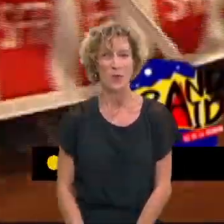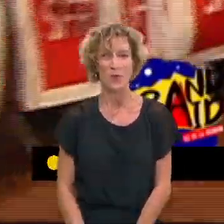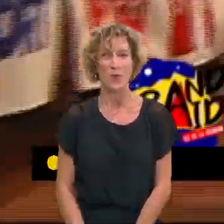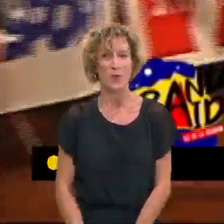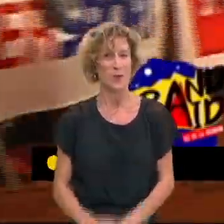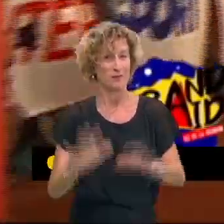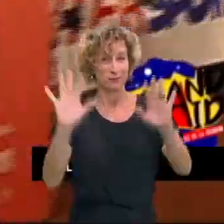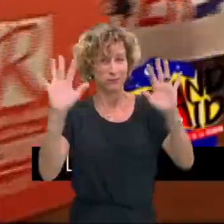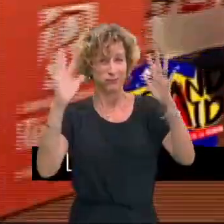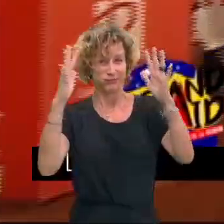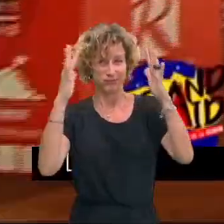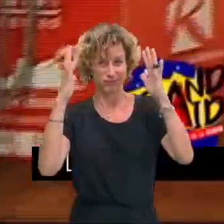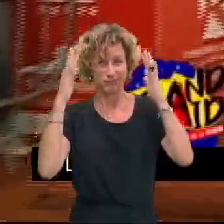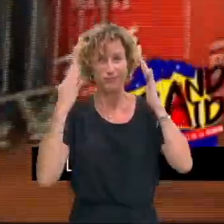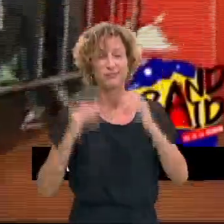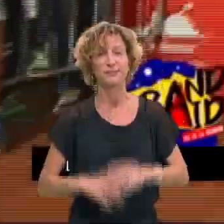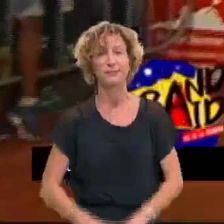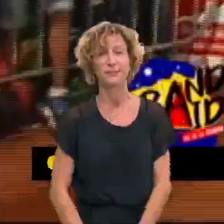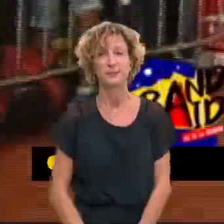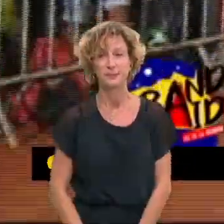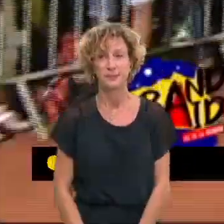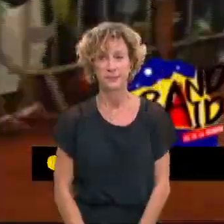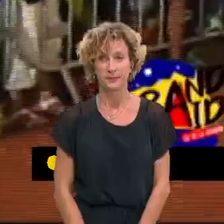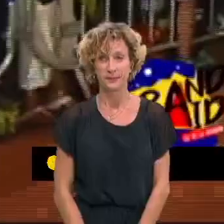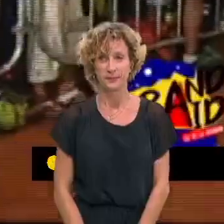Sous les acclamations nourries du public réunionnais.